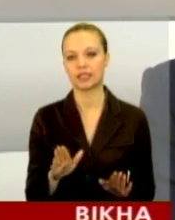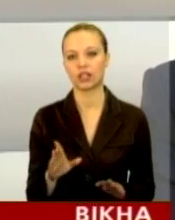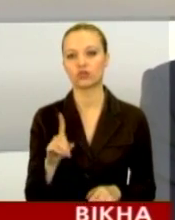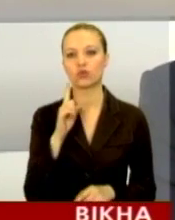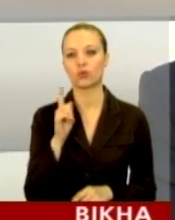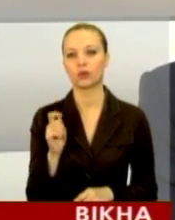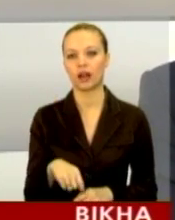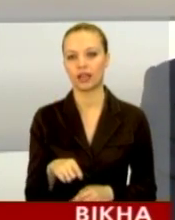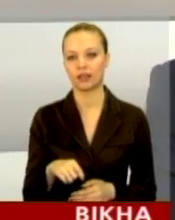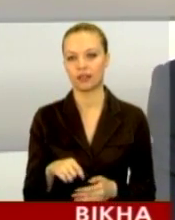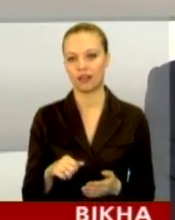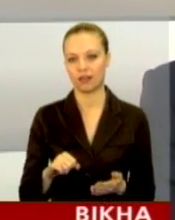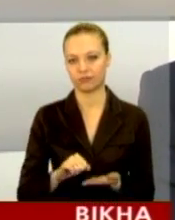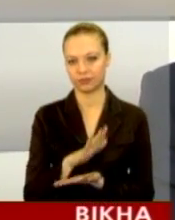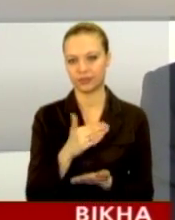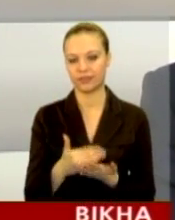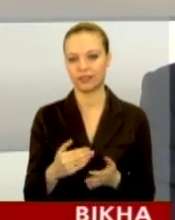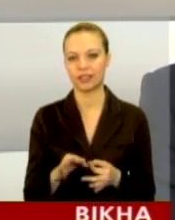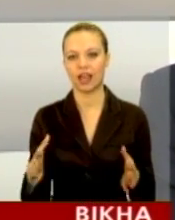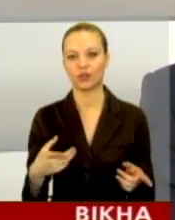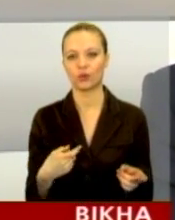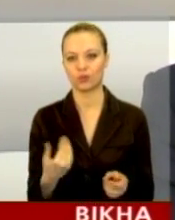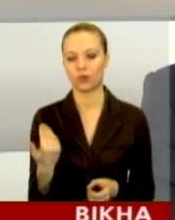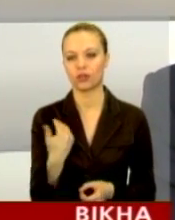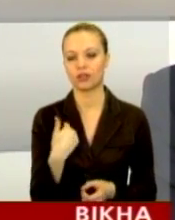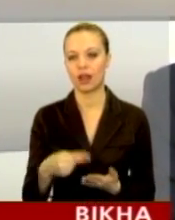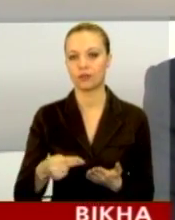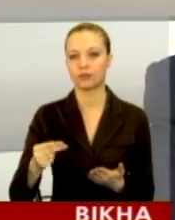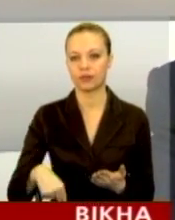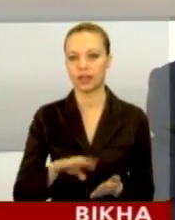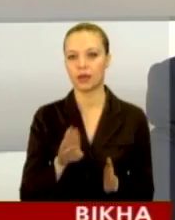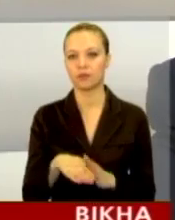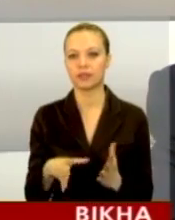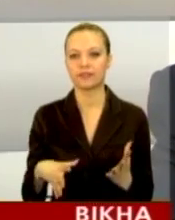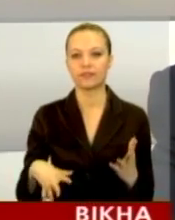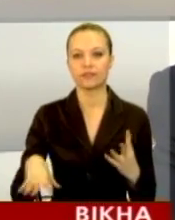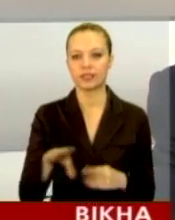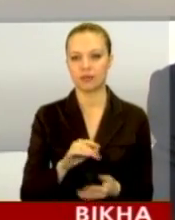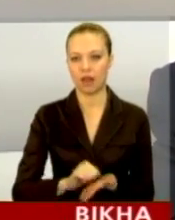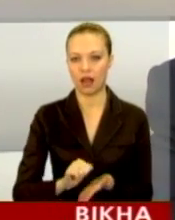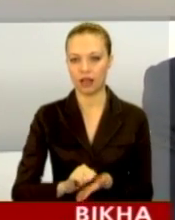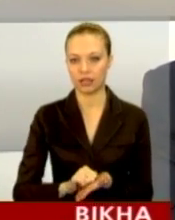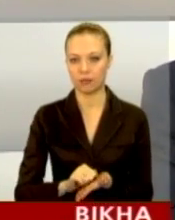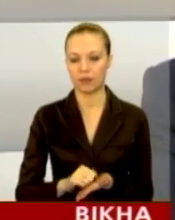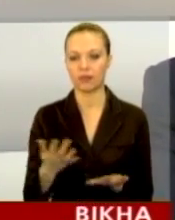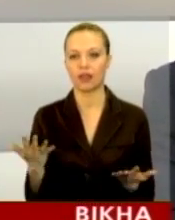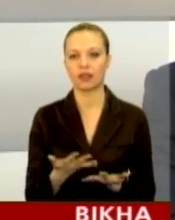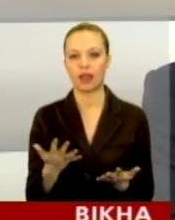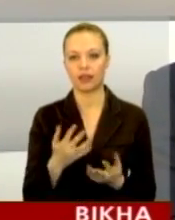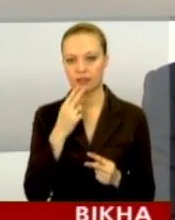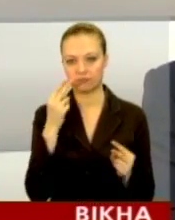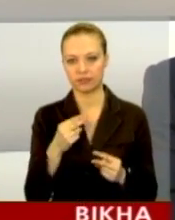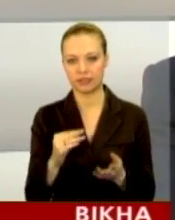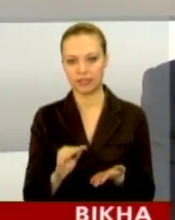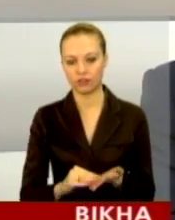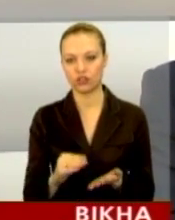що Україна позбавляється ядерної зброї. Я поставив свій підпис під всіма актами, які